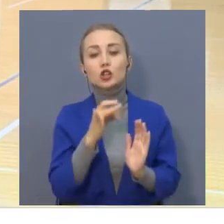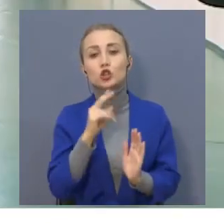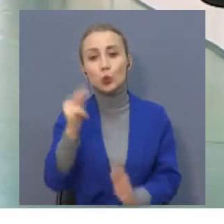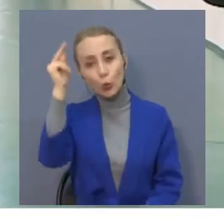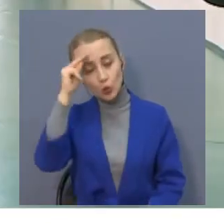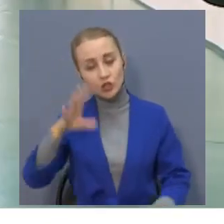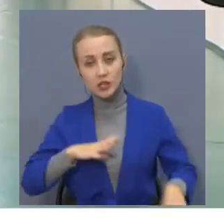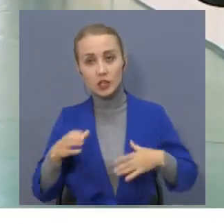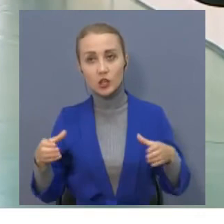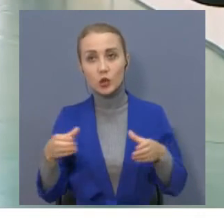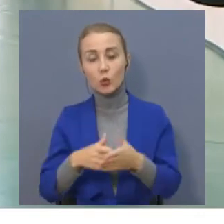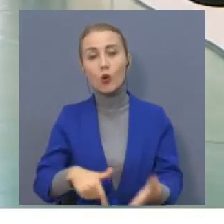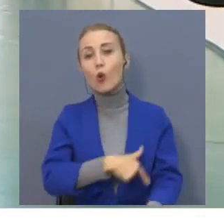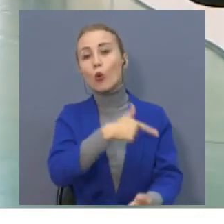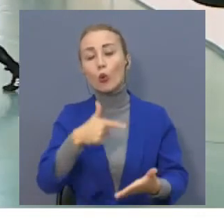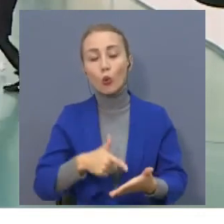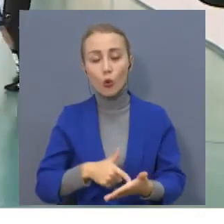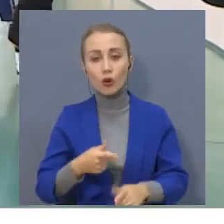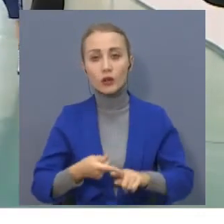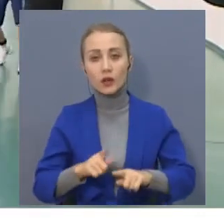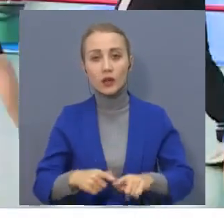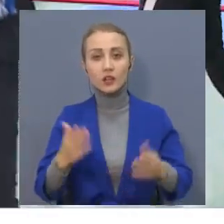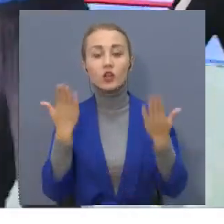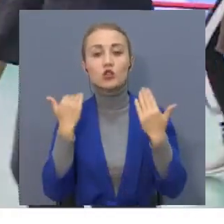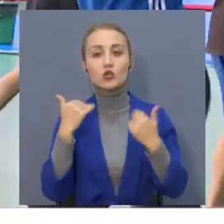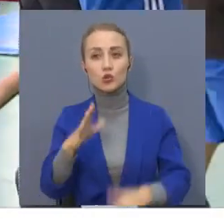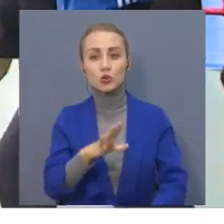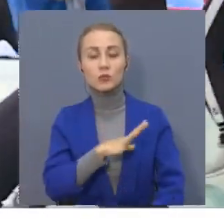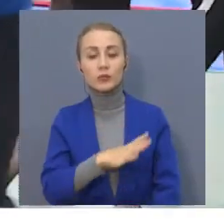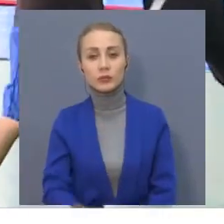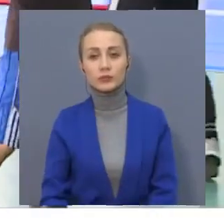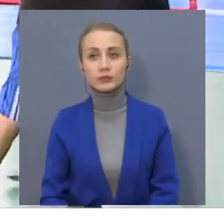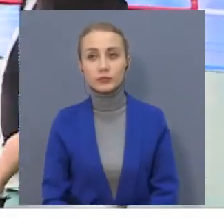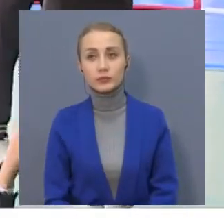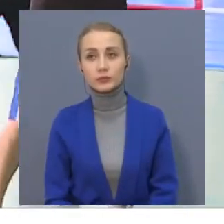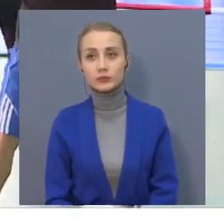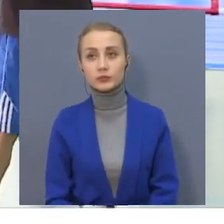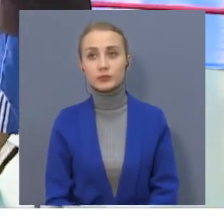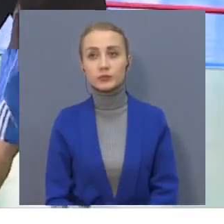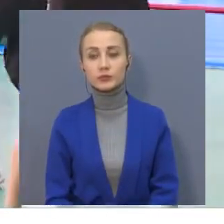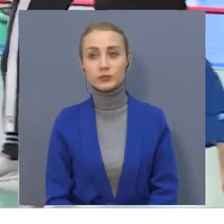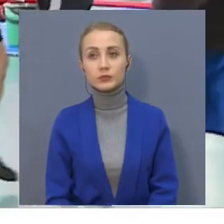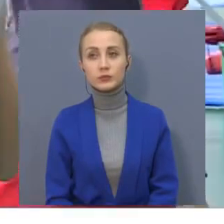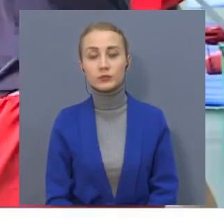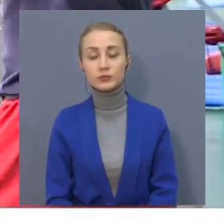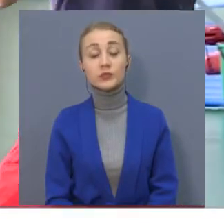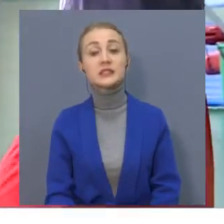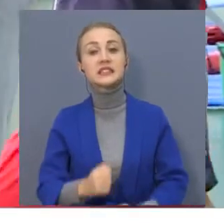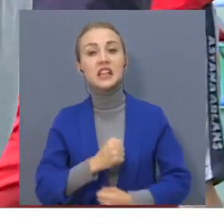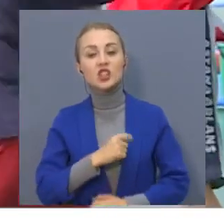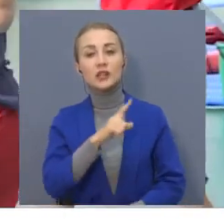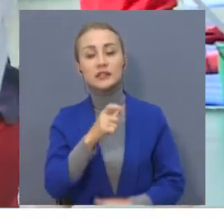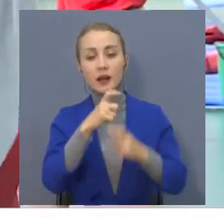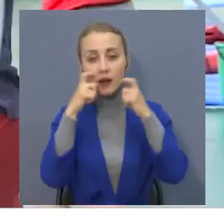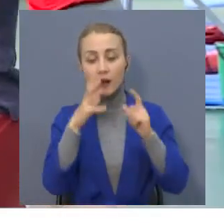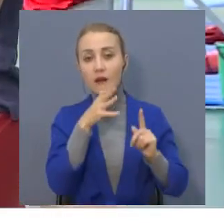бірі. 2020 жылғы жарыстар кестесі өте ауқымды. Өкінішке орай, олар карантинге байланысты өтпей қалды. Қараша айында жалауын көтеретін